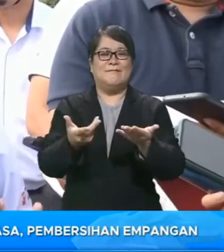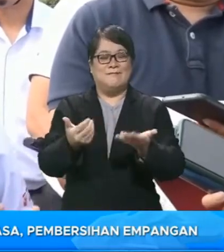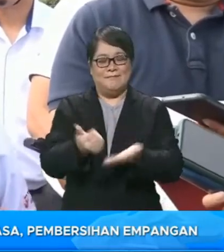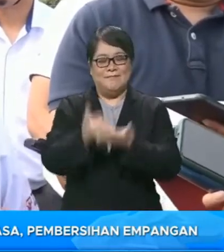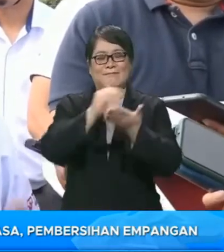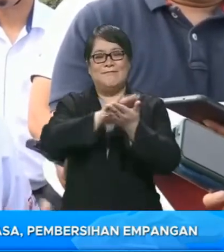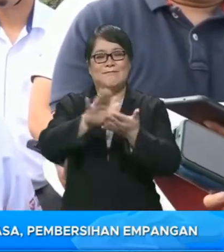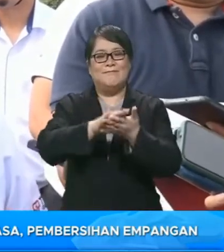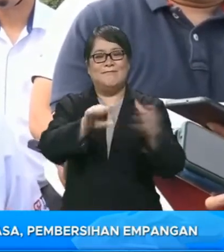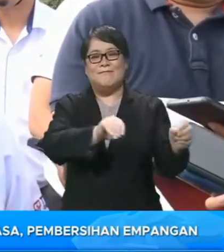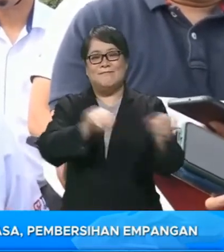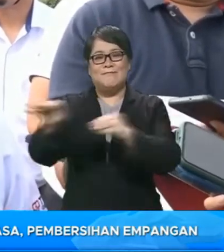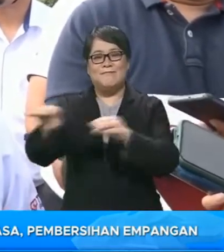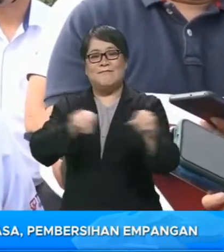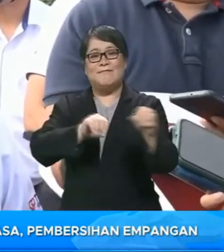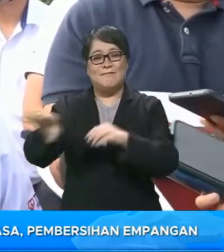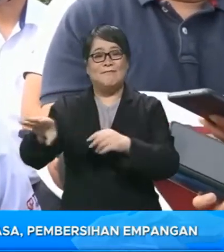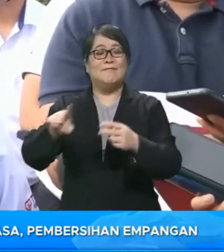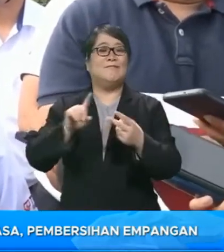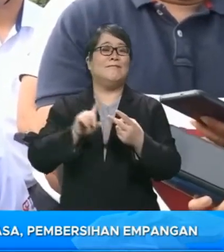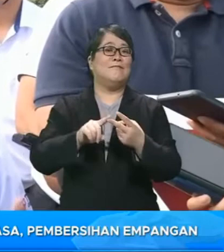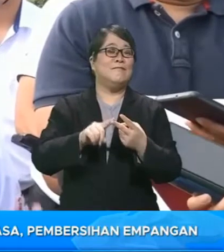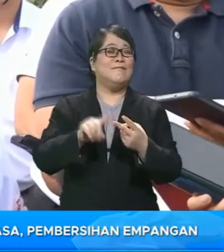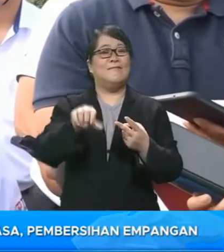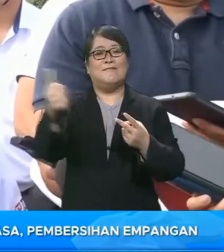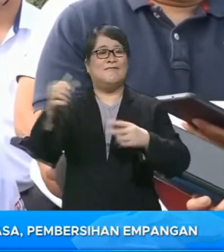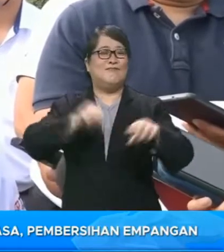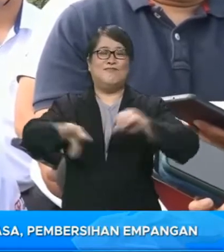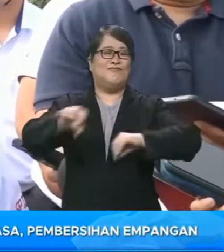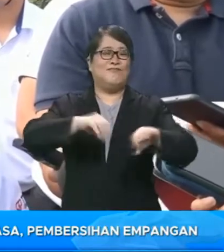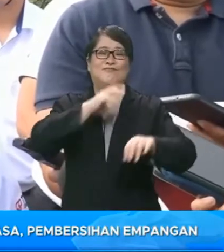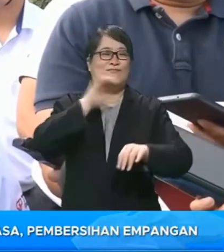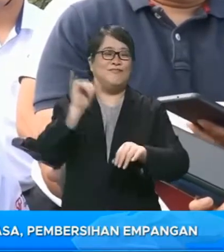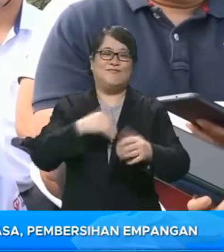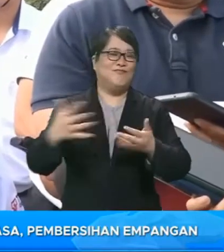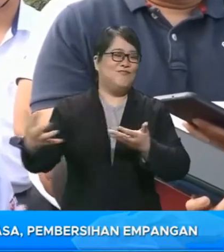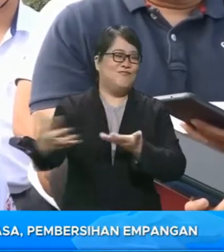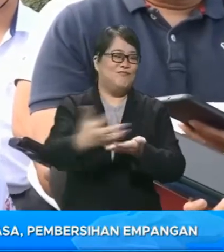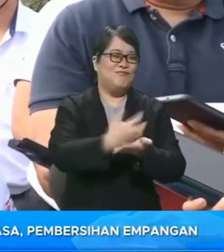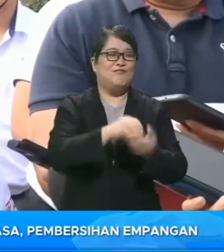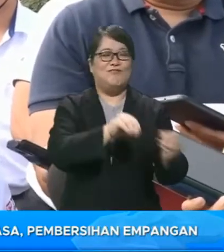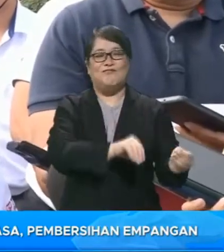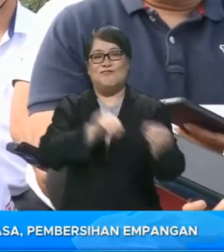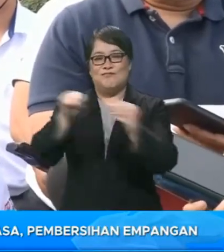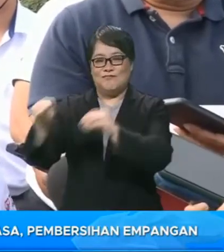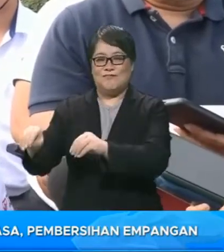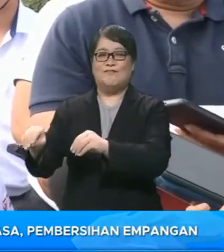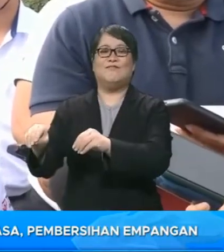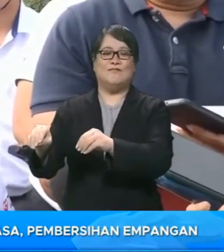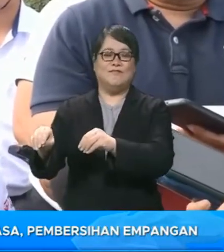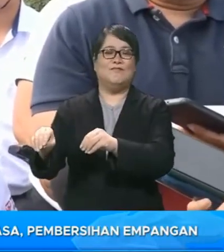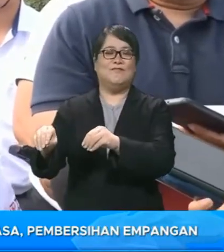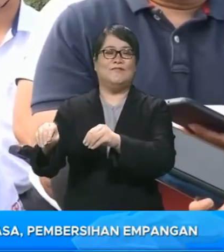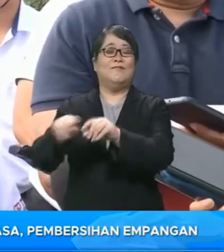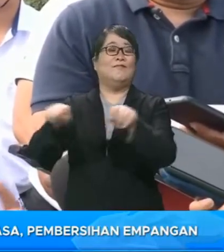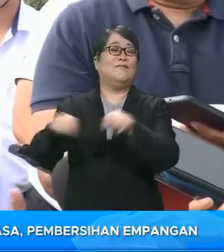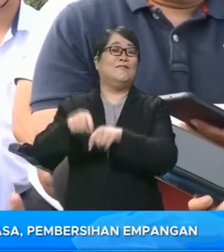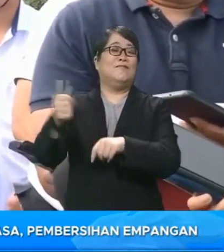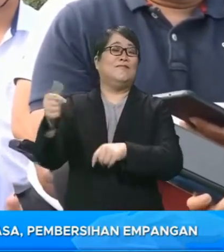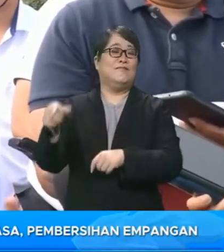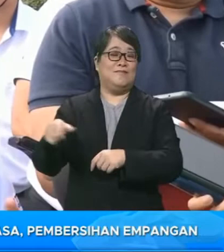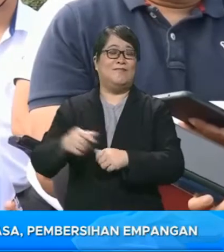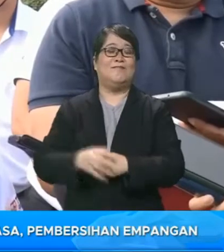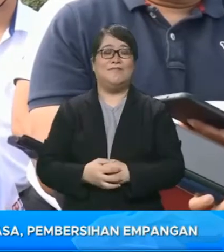memindahkan sedimen dan juga hasil-hasil lainlah, sampah sarap dan sebagainya dipindahkan ke tempat lain supaya